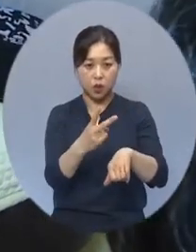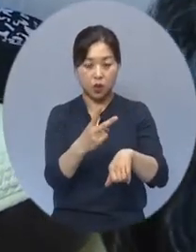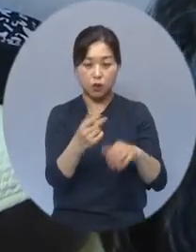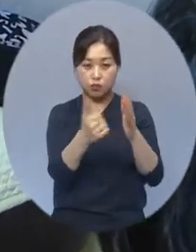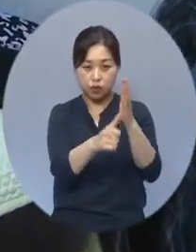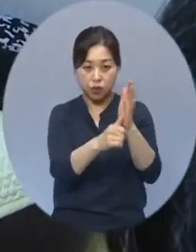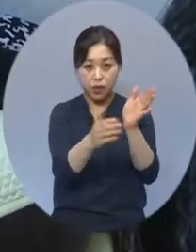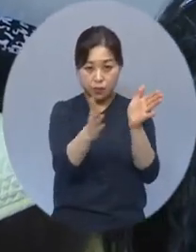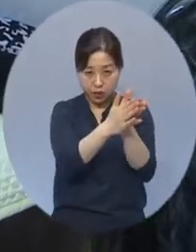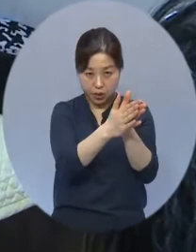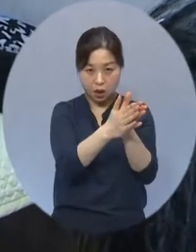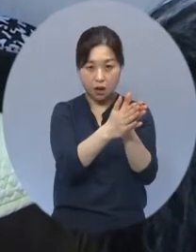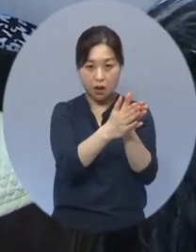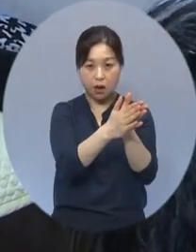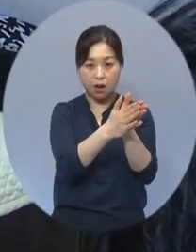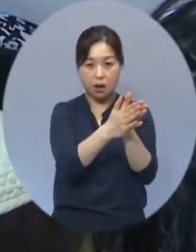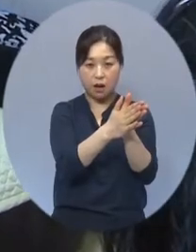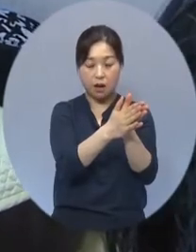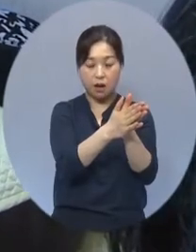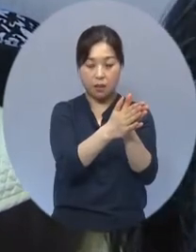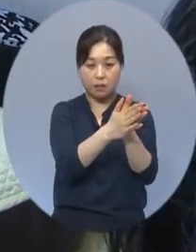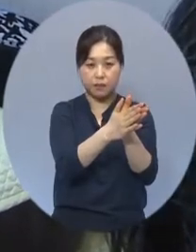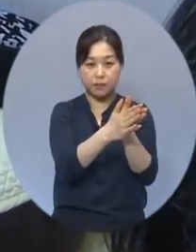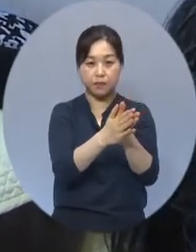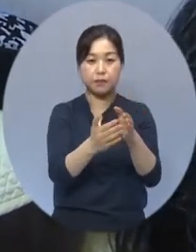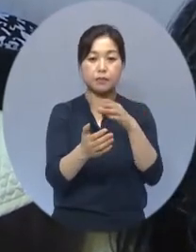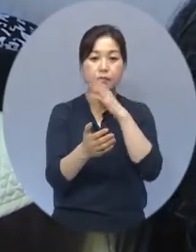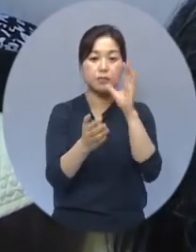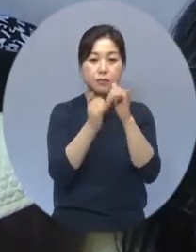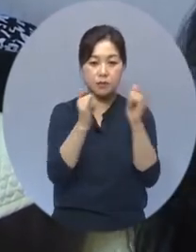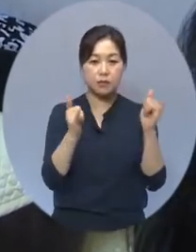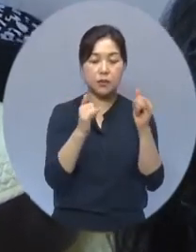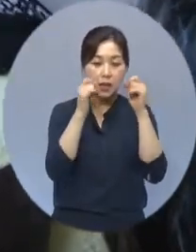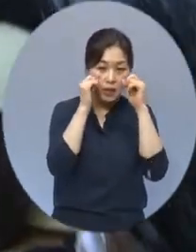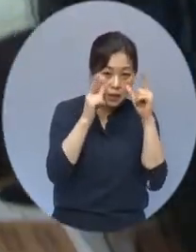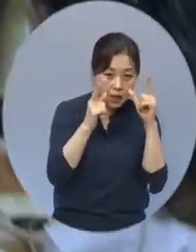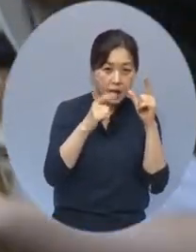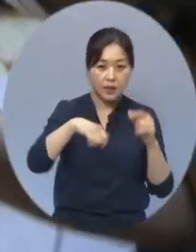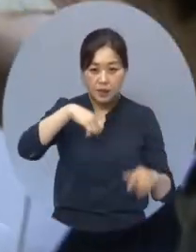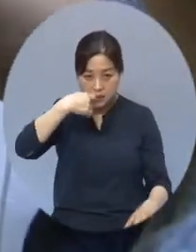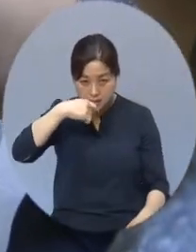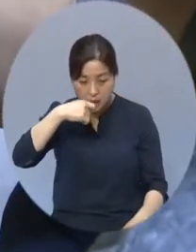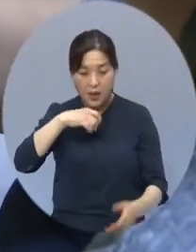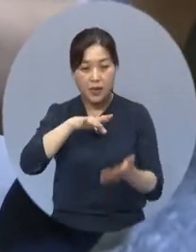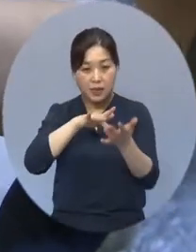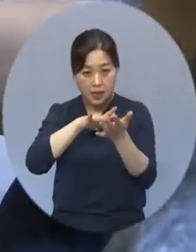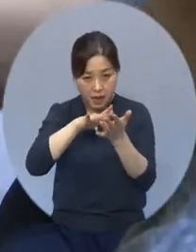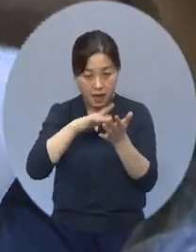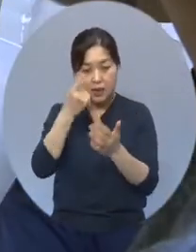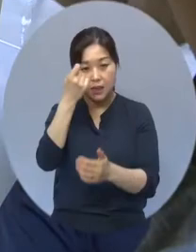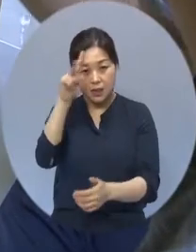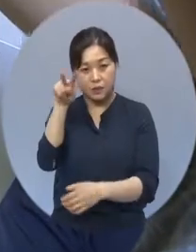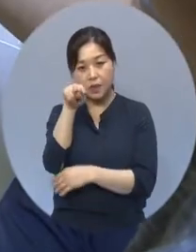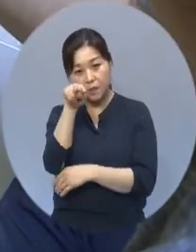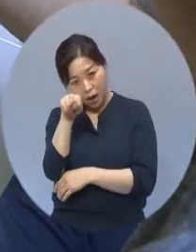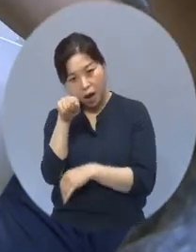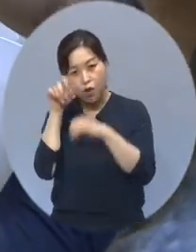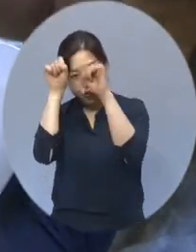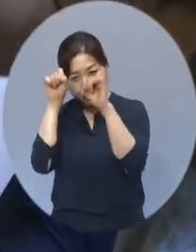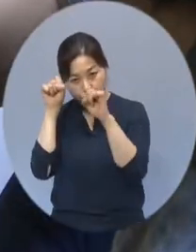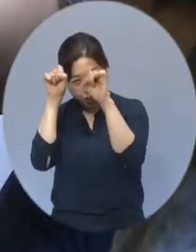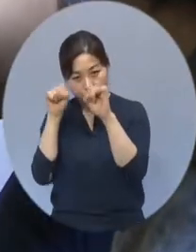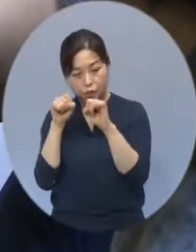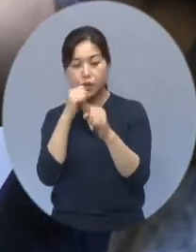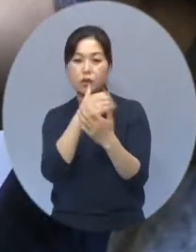부착하거나 이렇게 하면 그분들의 기상, 식사, 복약 또 뭐 TV 시청, 운동